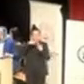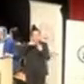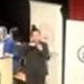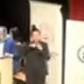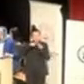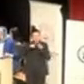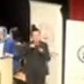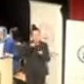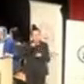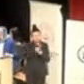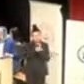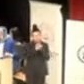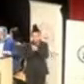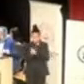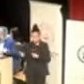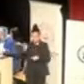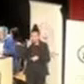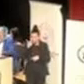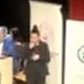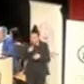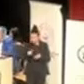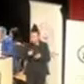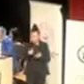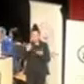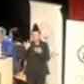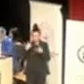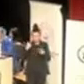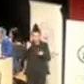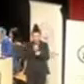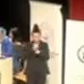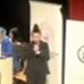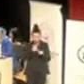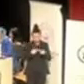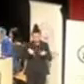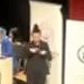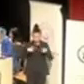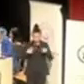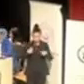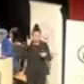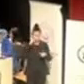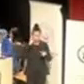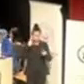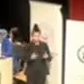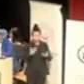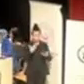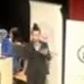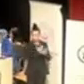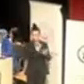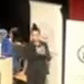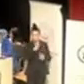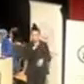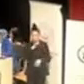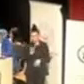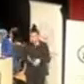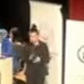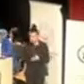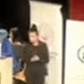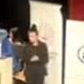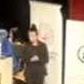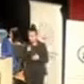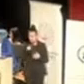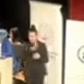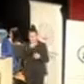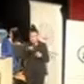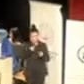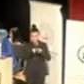Arsoy, Selahattin Pınar, Müzey Ensinler, Hamit Yüce Ses gibi Türk müziğinin sanatçı ve bestekarlarının taş plaklar mevcuttur. Kullanıcılarımız dijital